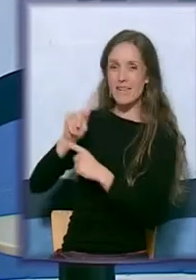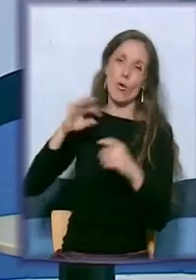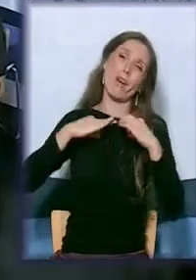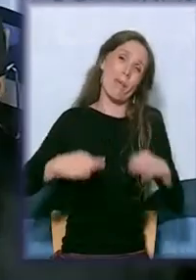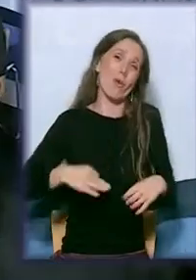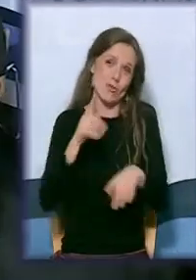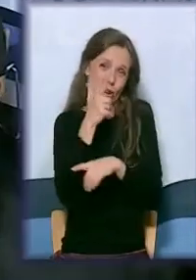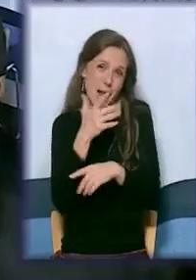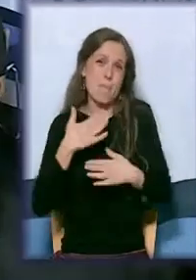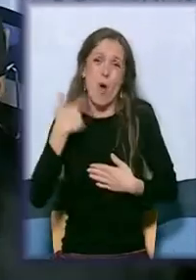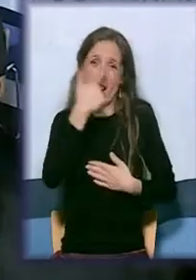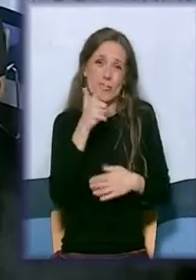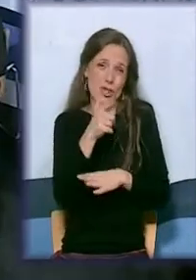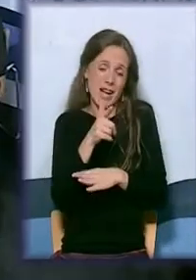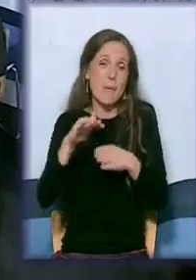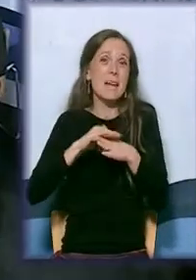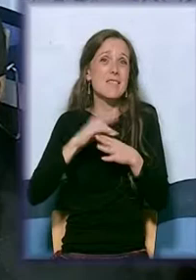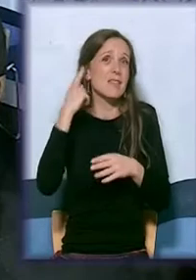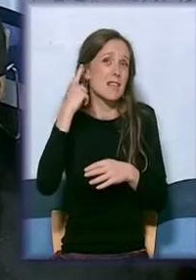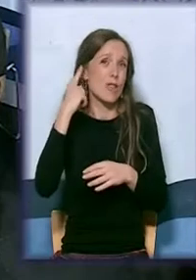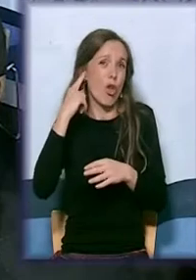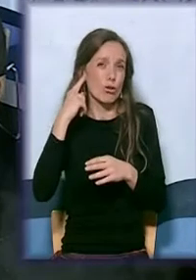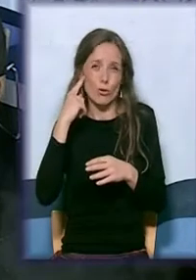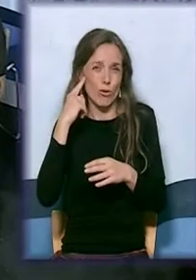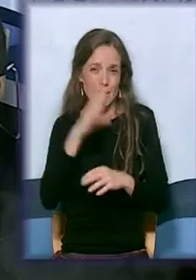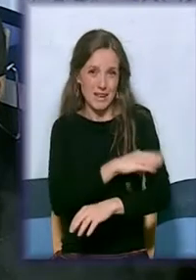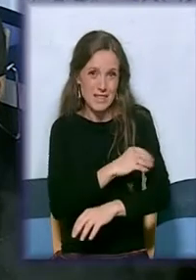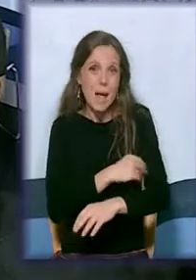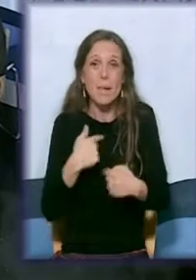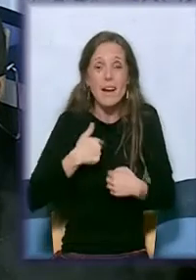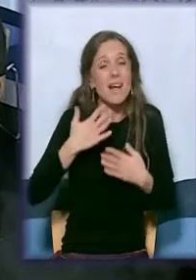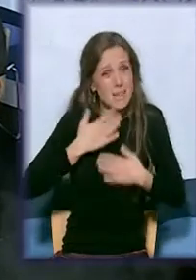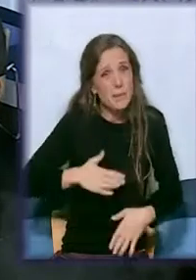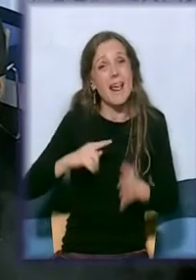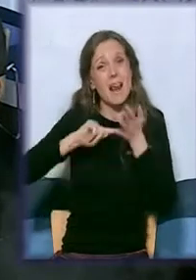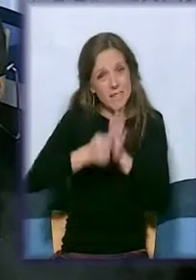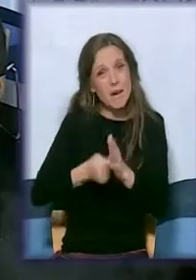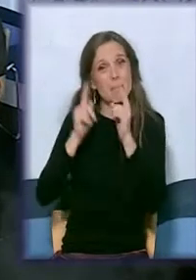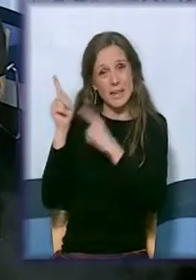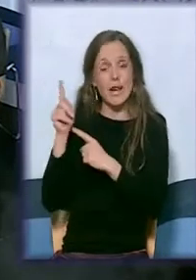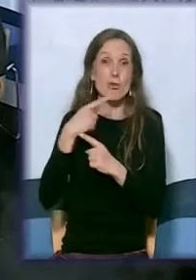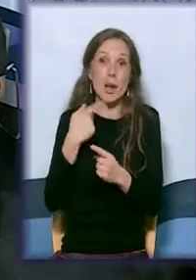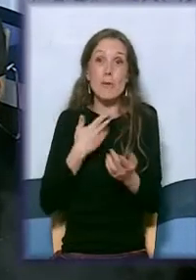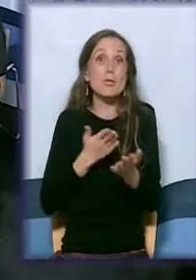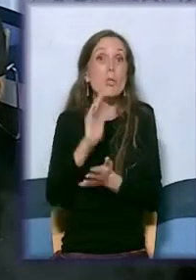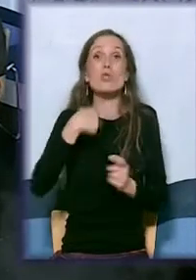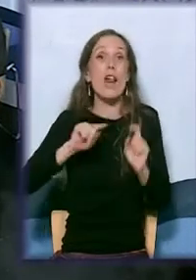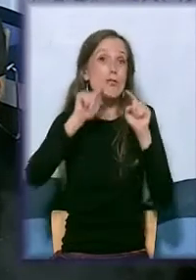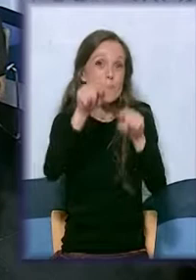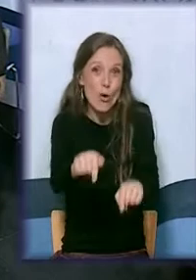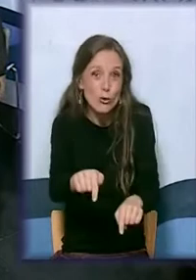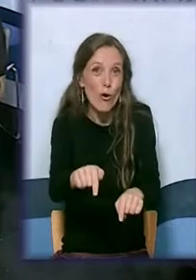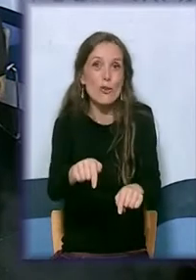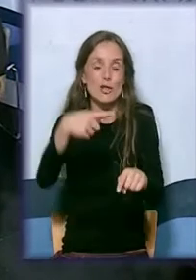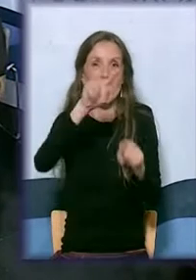ličnom kamerom, izvinite malo zbog tona, ali jednostavno želela sam i to da prikažem, kažem da smo slučajno došli, nismo se najavili.